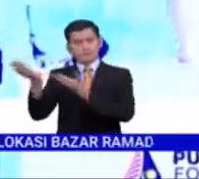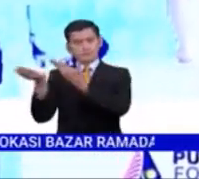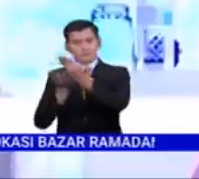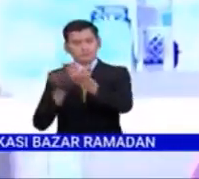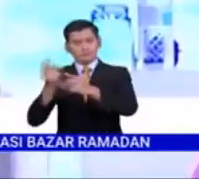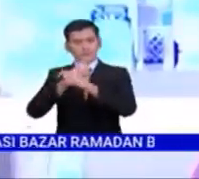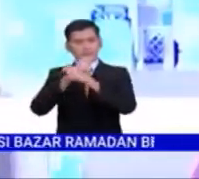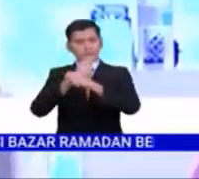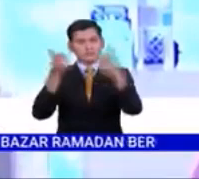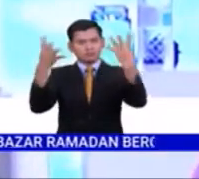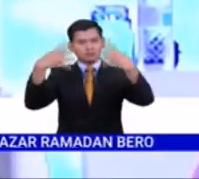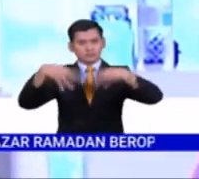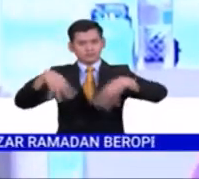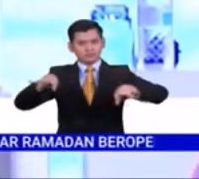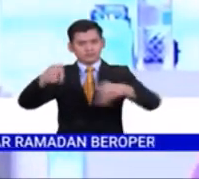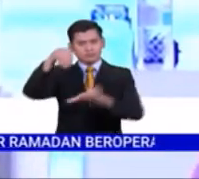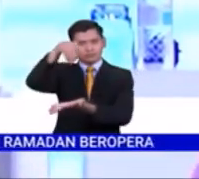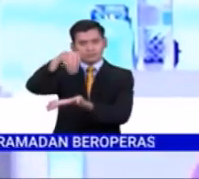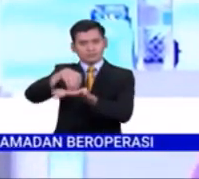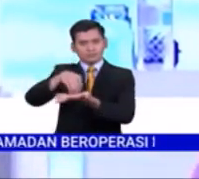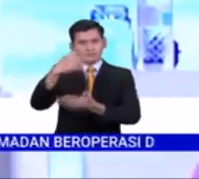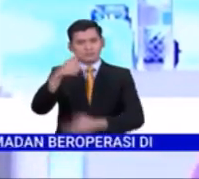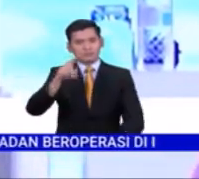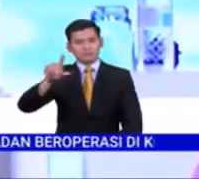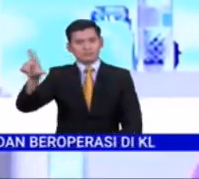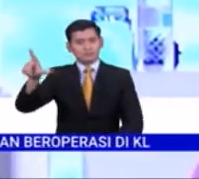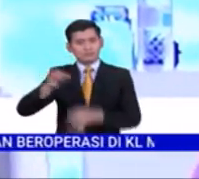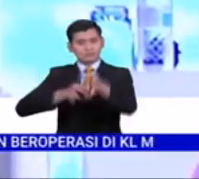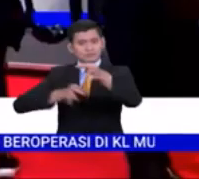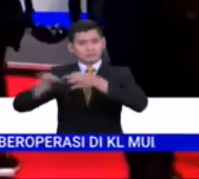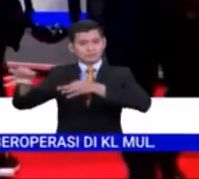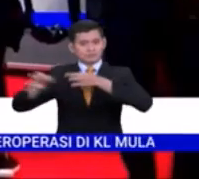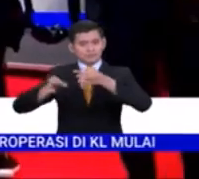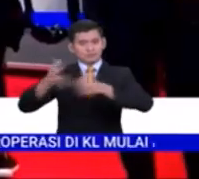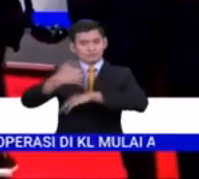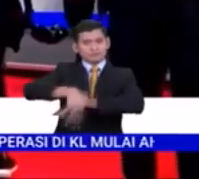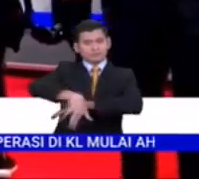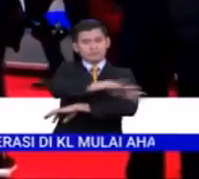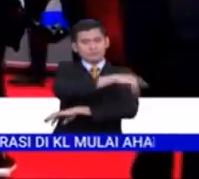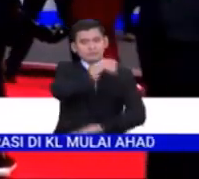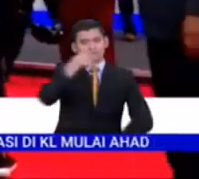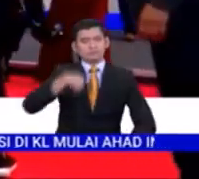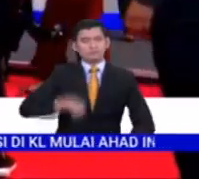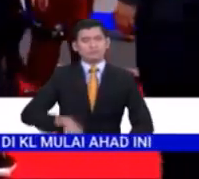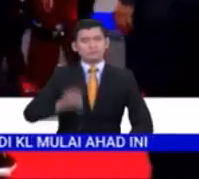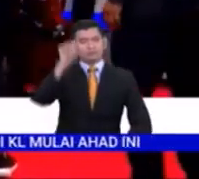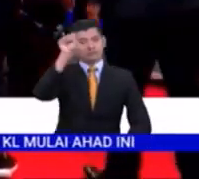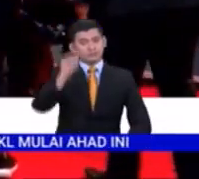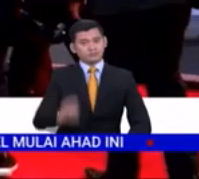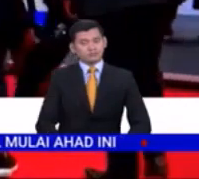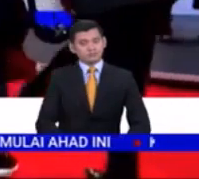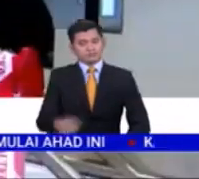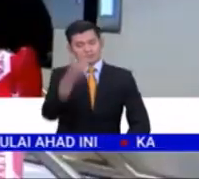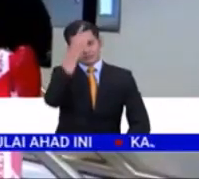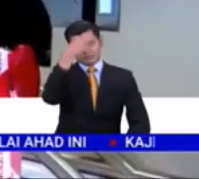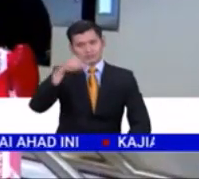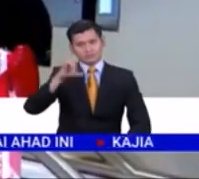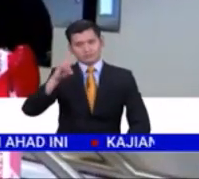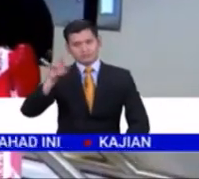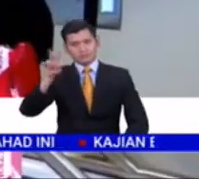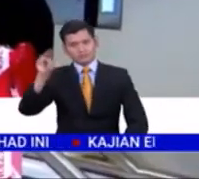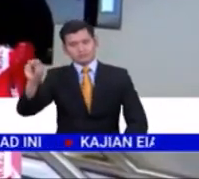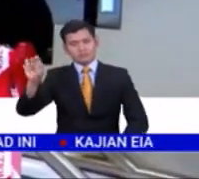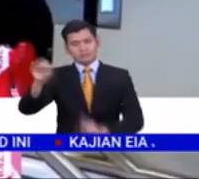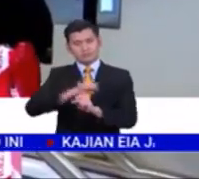DSA di Ibu Negara. Mengulas mengenai isu Laut China Selatan, Dato' Sri Hishamuddin berkata kedudukan